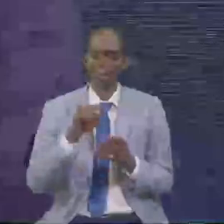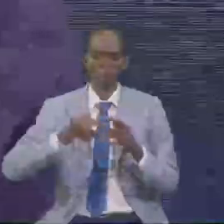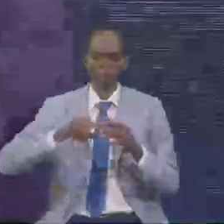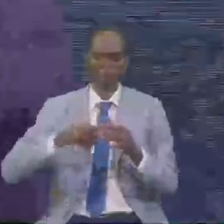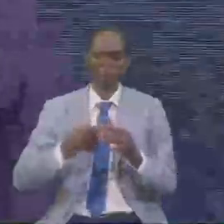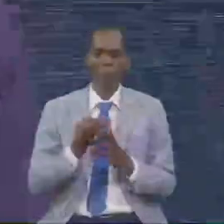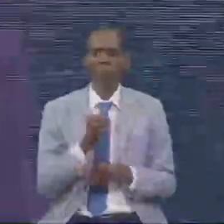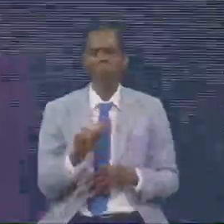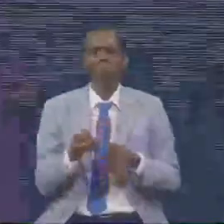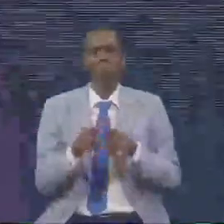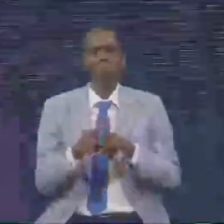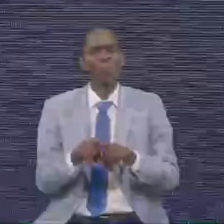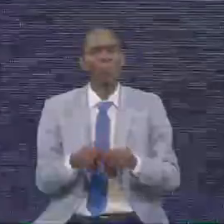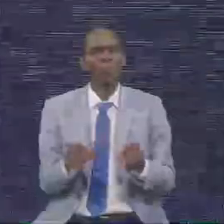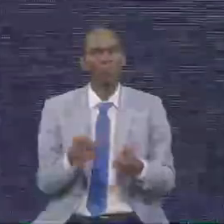commencement.